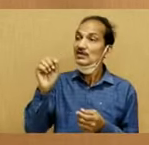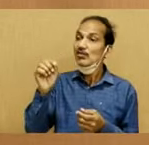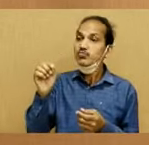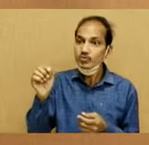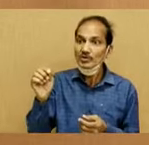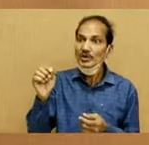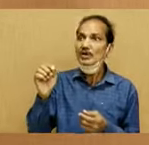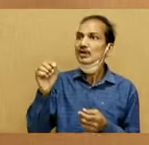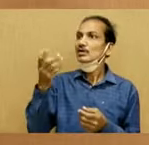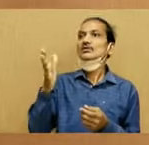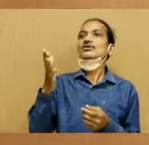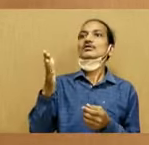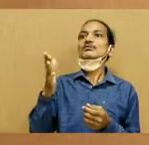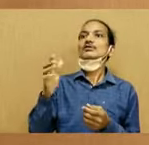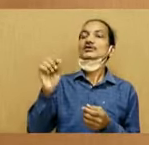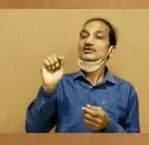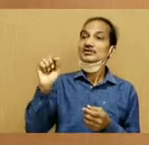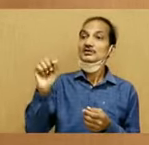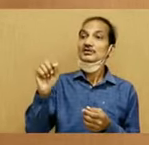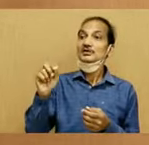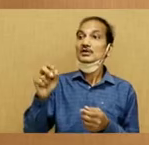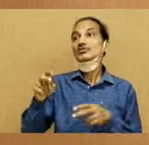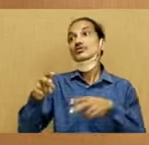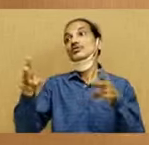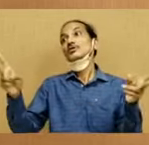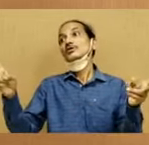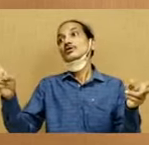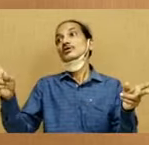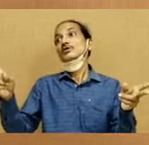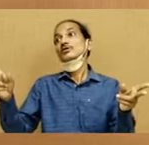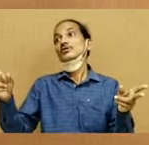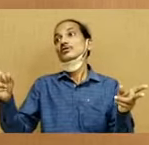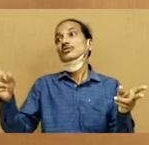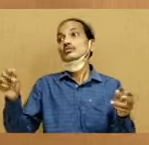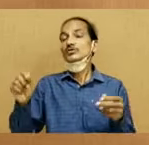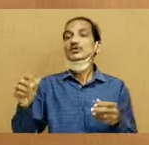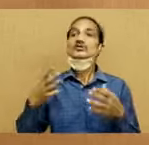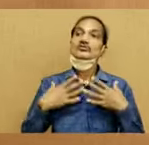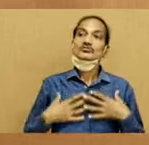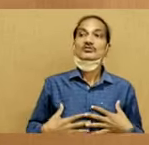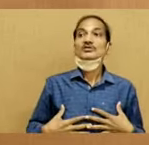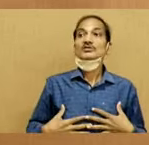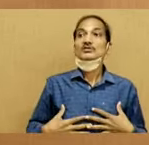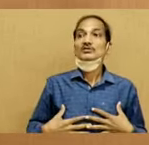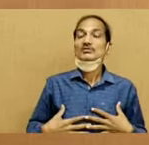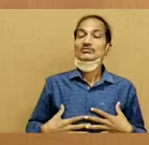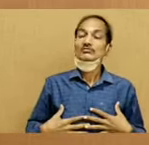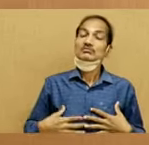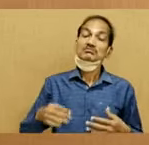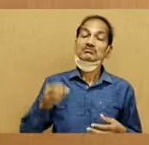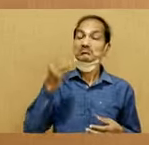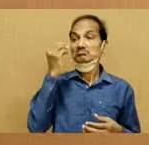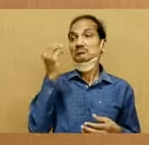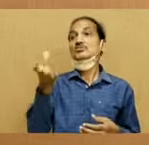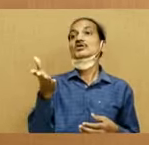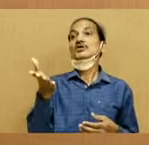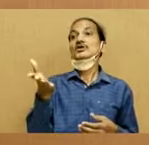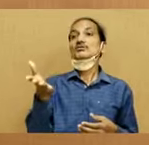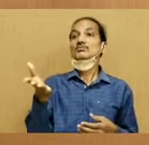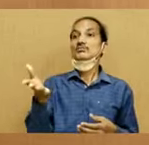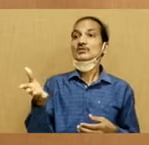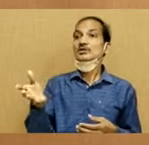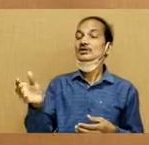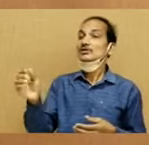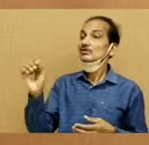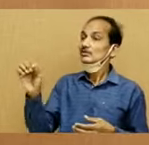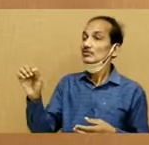ଆପଣଙ୍କୁ ଅନ୍ୟାନ୍ୟ ସିରିୟସ୍ ସ୍ୱାସ୍ଥ୍ୟର କ୍ଷତି ହେବ। ତେଣୁ କ୍ଲୋରିନ୍ ପାଣିରେ କୁଳୁକୁଞ୍ଚା କରିବେ ନାହିଁ।